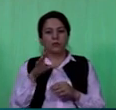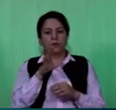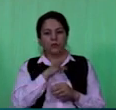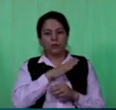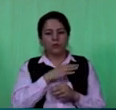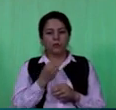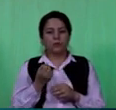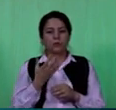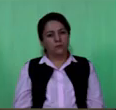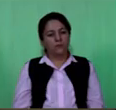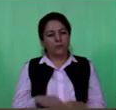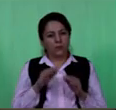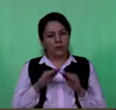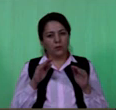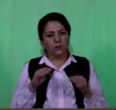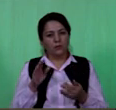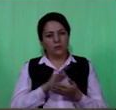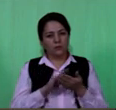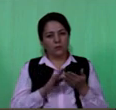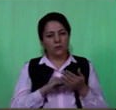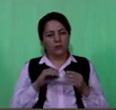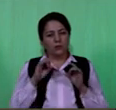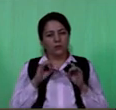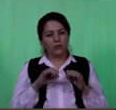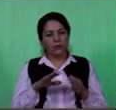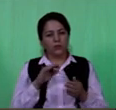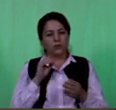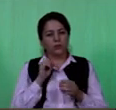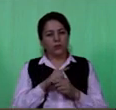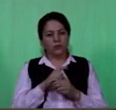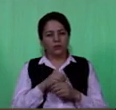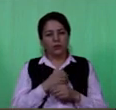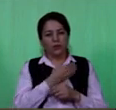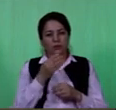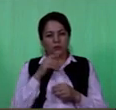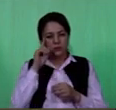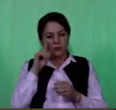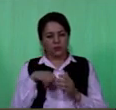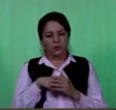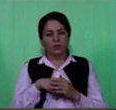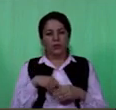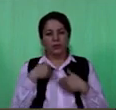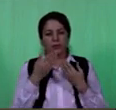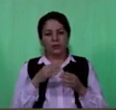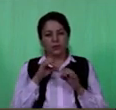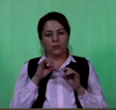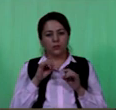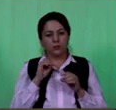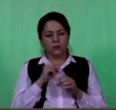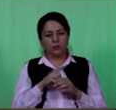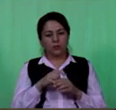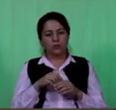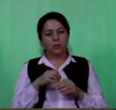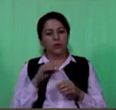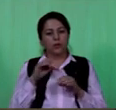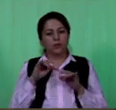абрикосов запишем решение задачи вы уже догадались что данная задача решается сложением